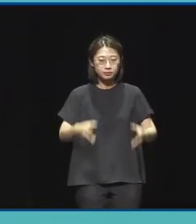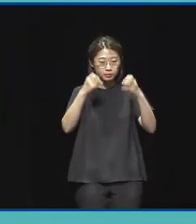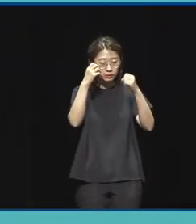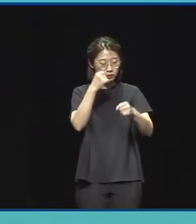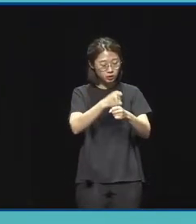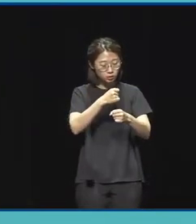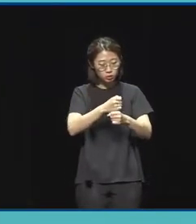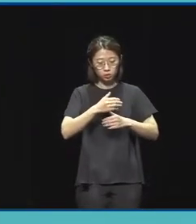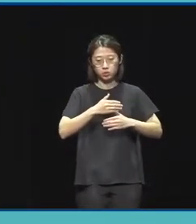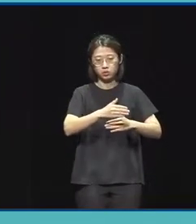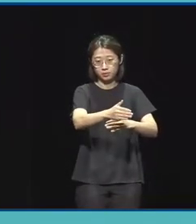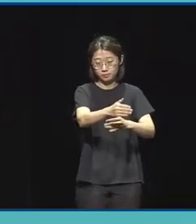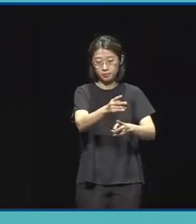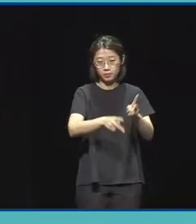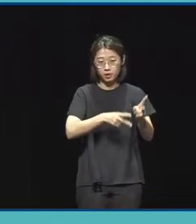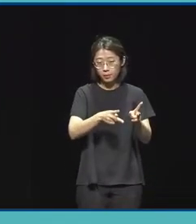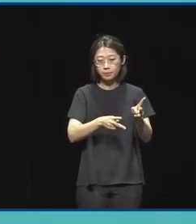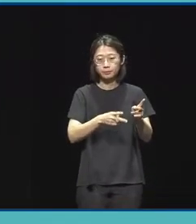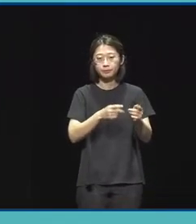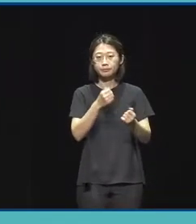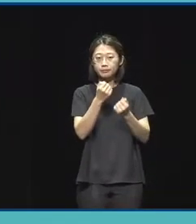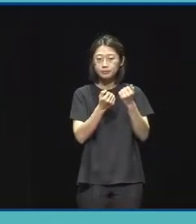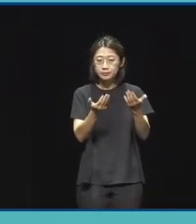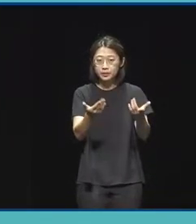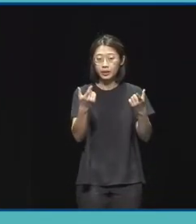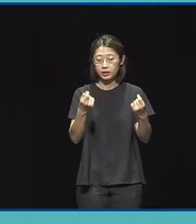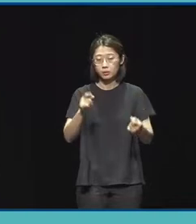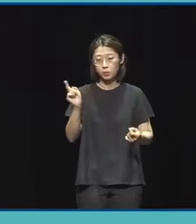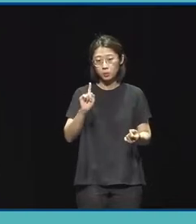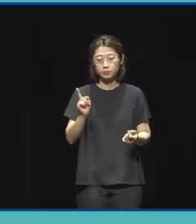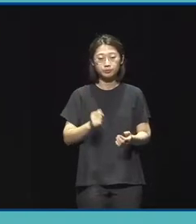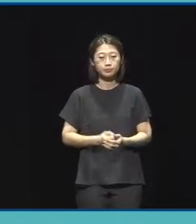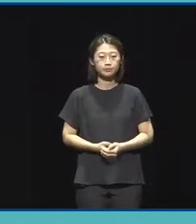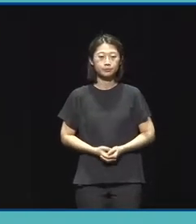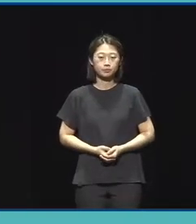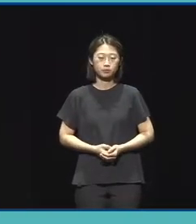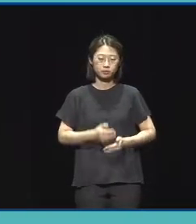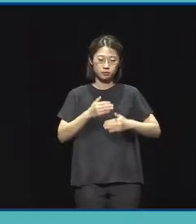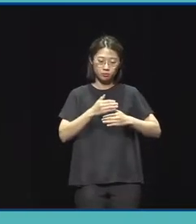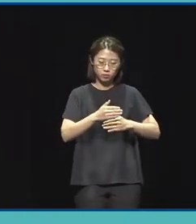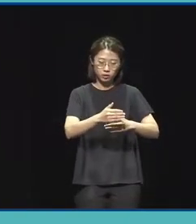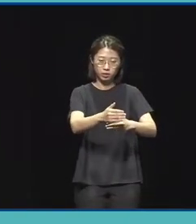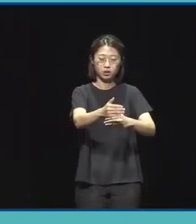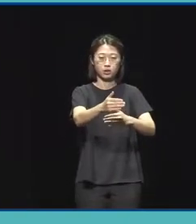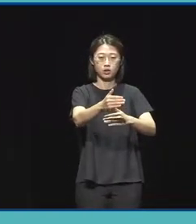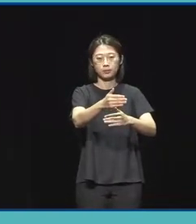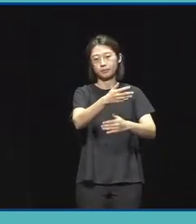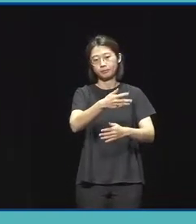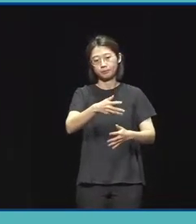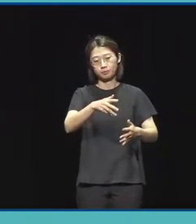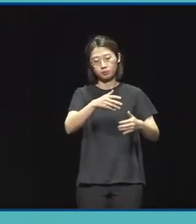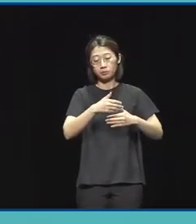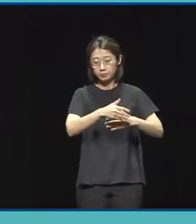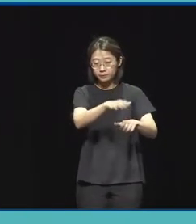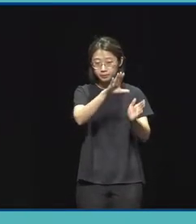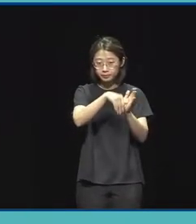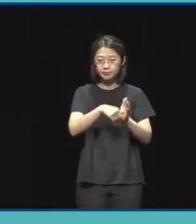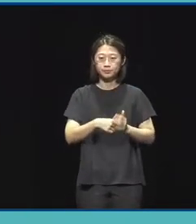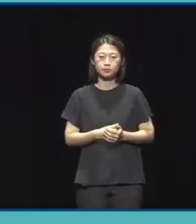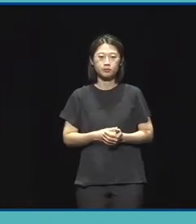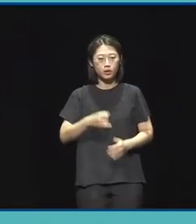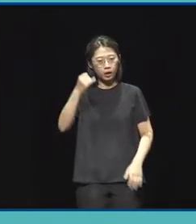창작의 과정 사업은 아까 말씀드린 것처럼 단계별 창작 지원 체계 안에서 가장